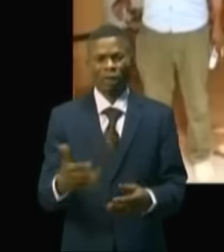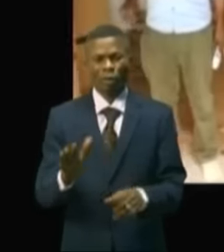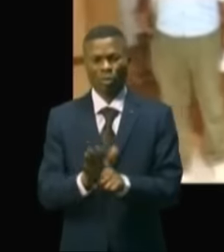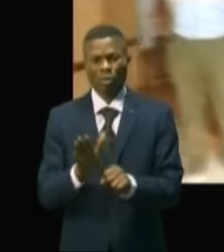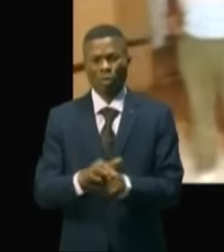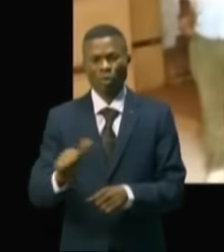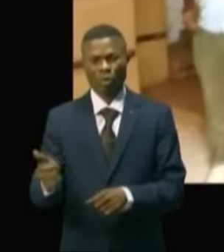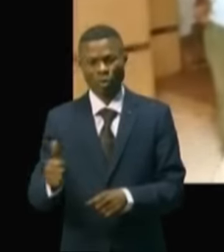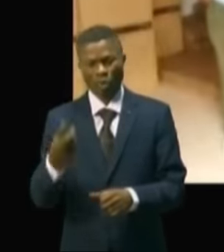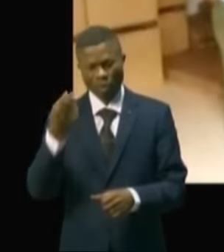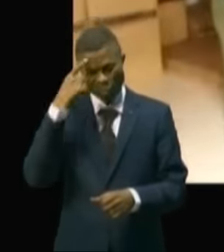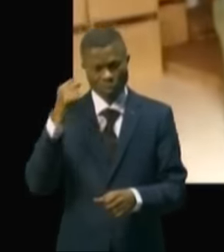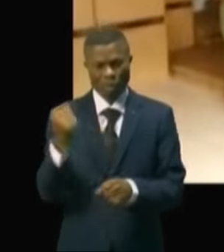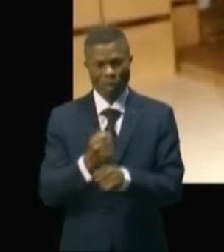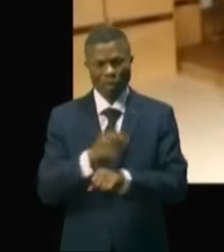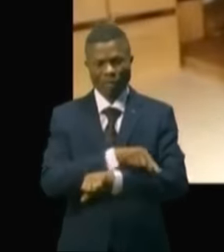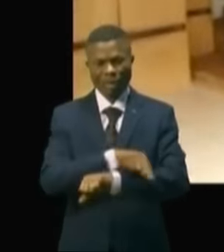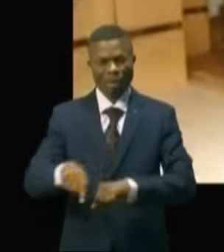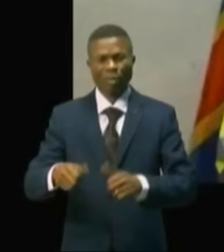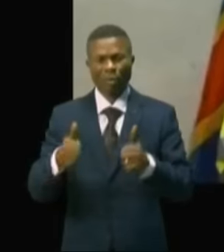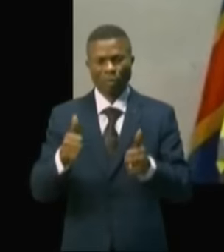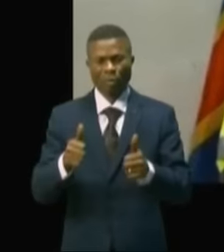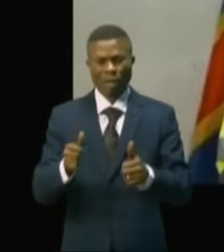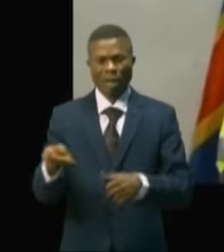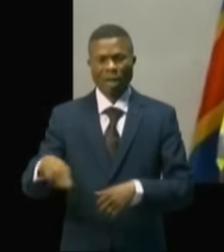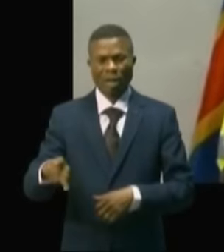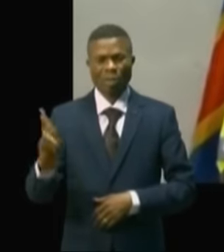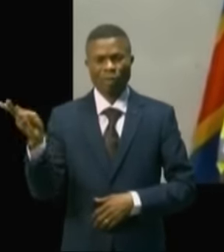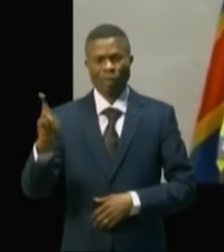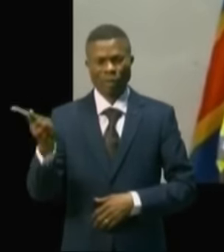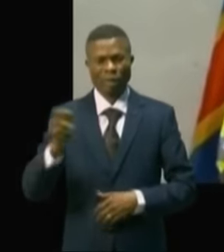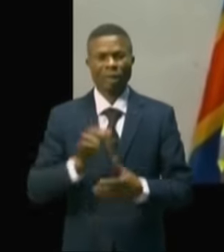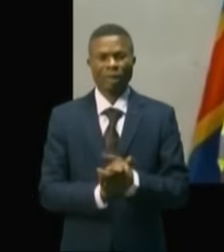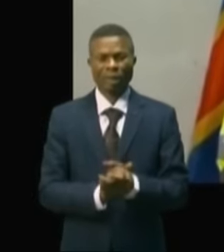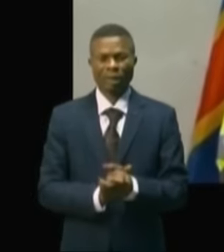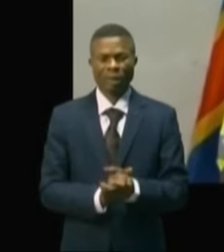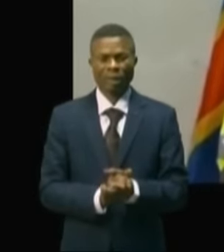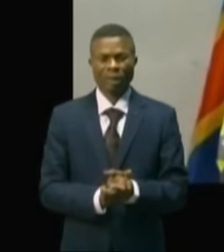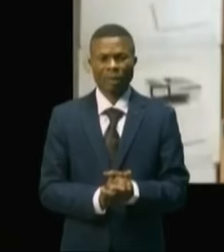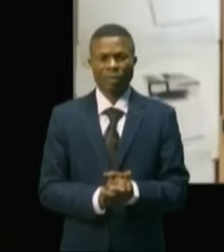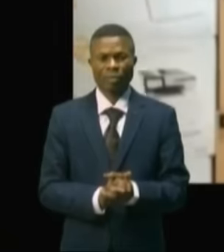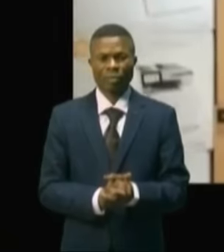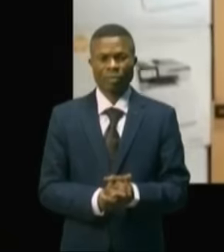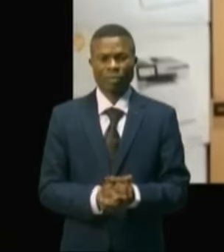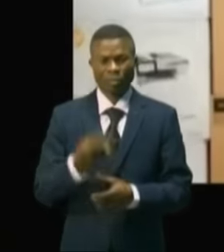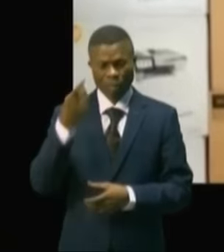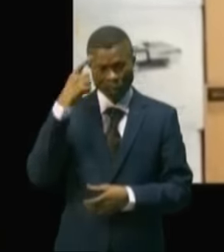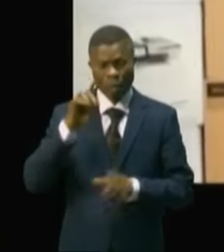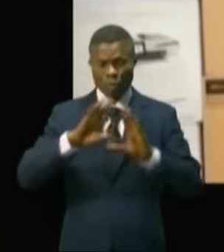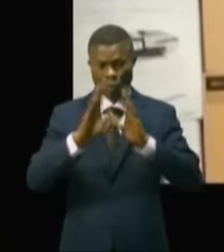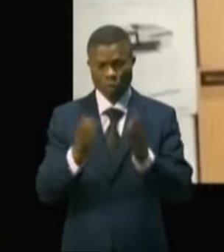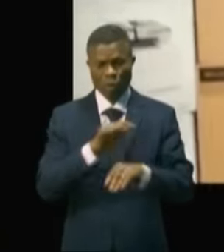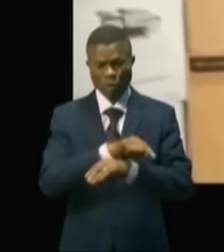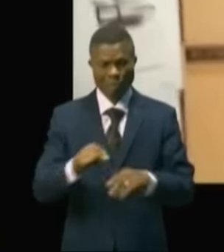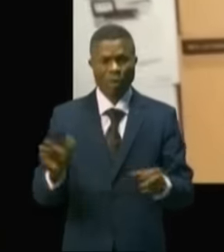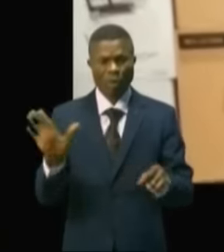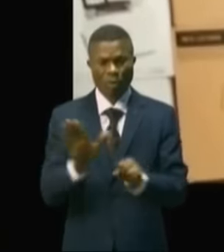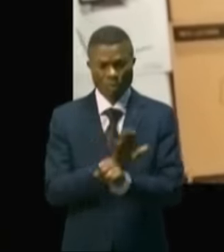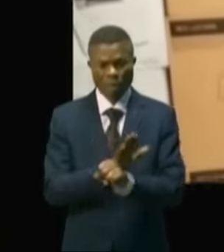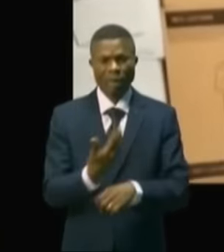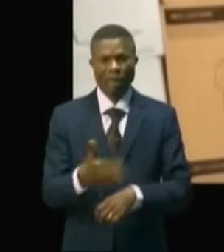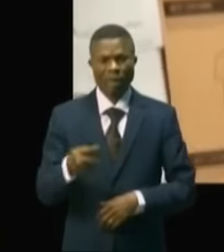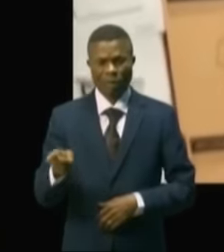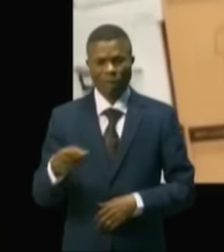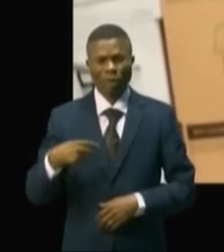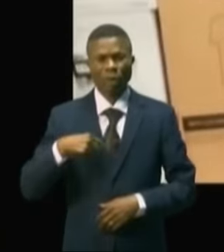pour la Direction générale des recettes du Kassai. Donc même les centres sont équipés et on a reçu